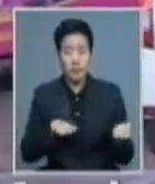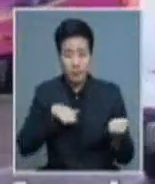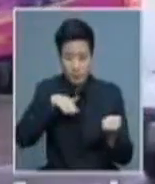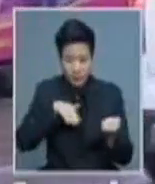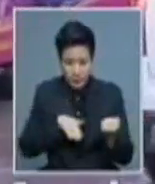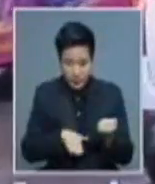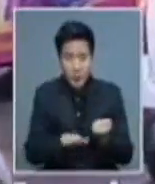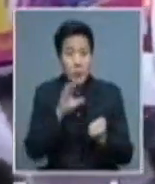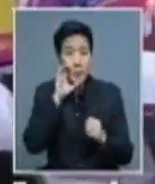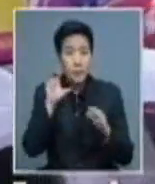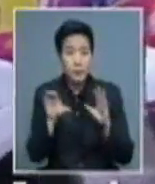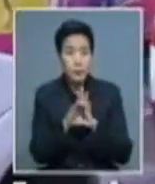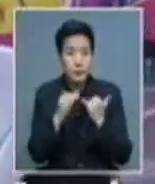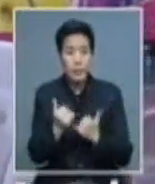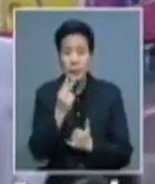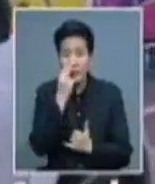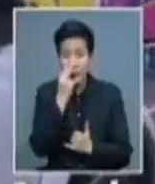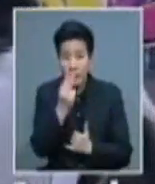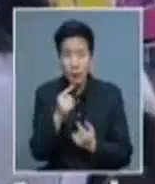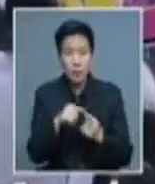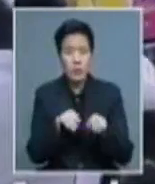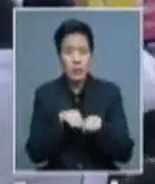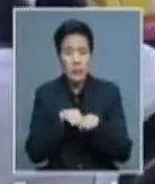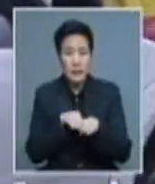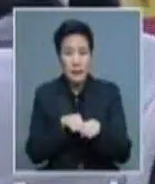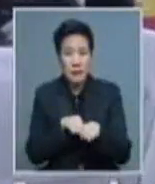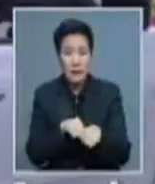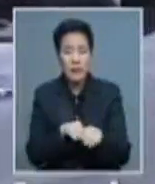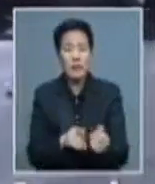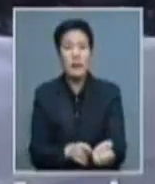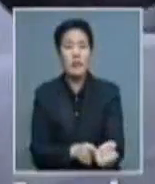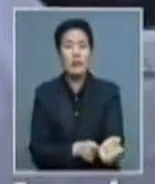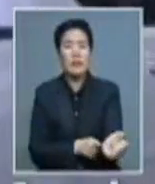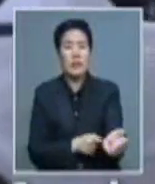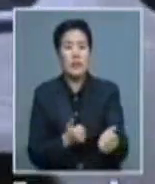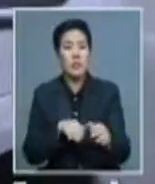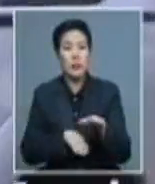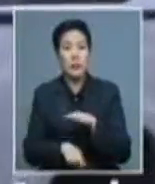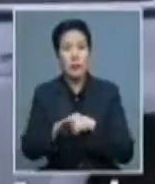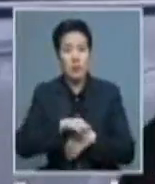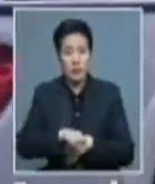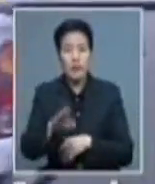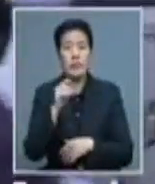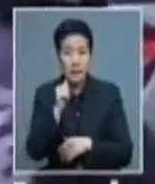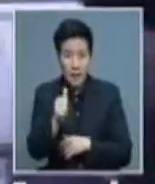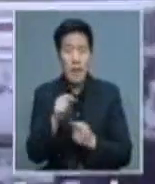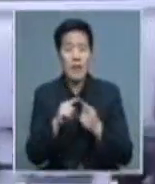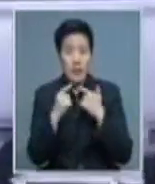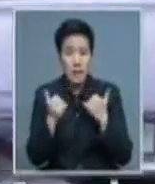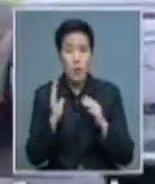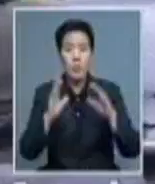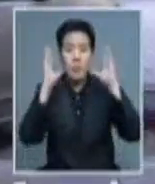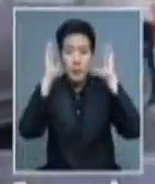ด้านล่างแล้วค่ะภาพณขณะนี้จะเห็นได้นะคะว่าการจราจรก็ค่อนข้างที่จะเคลื่อนตัวได้ดีค่ะซึ่งมีเจ้าหน้าที่นะคะที่จะคอยประ